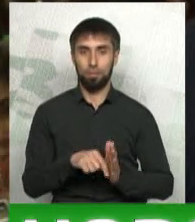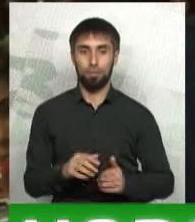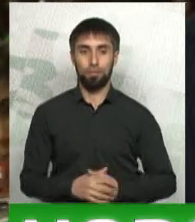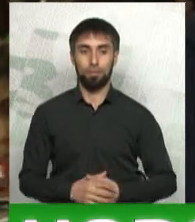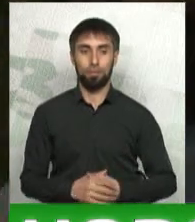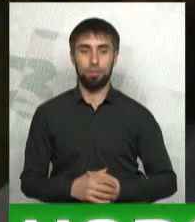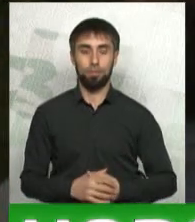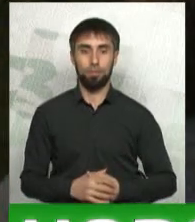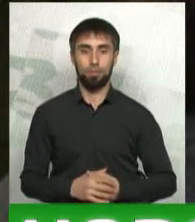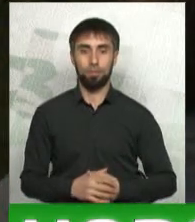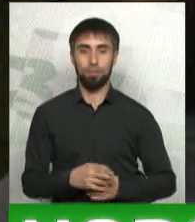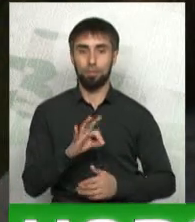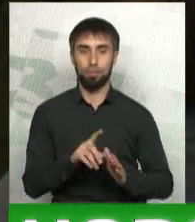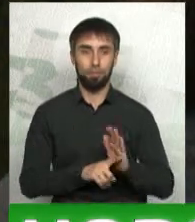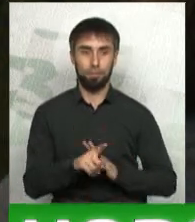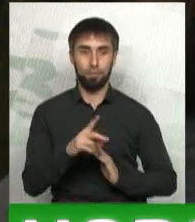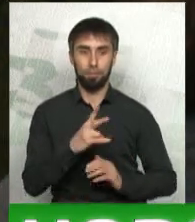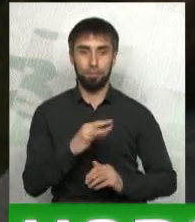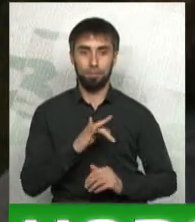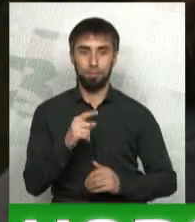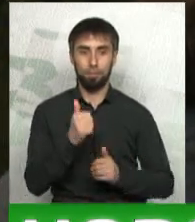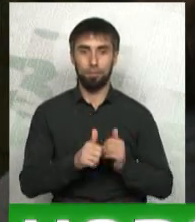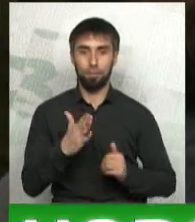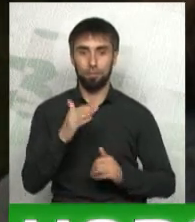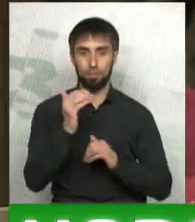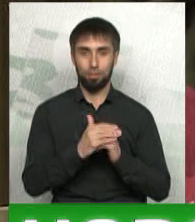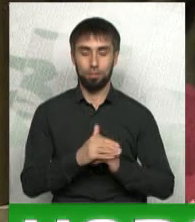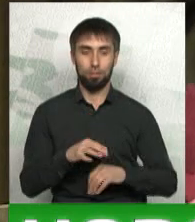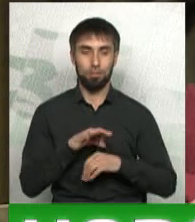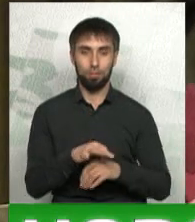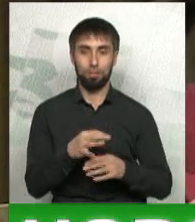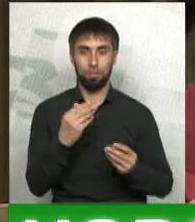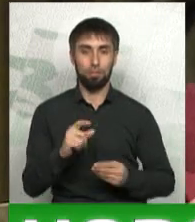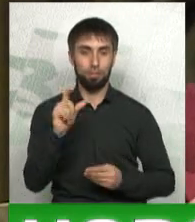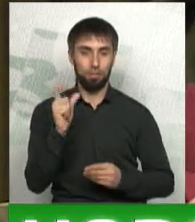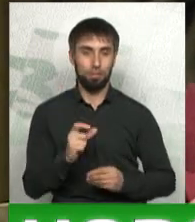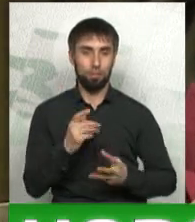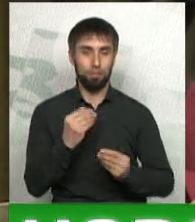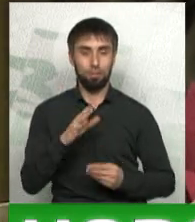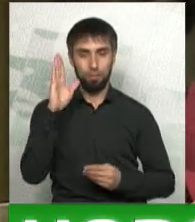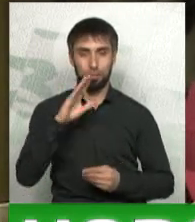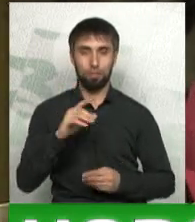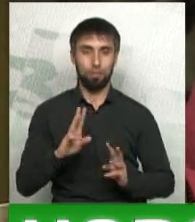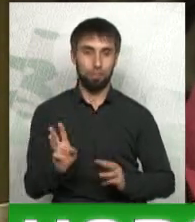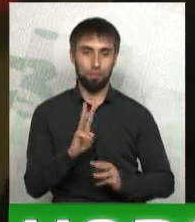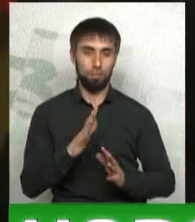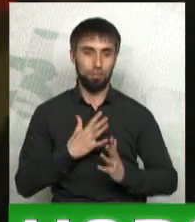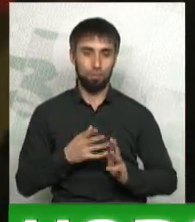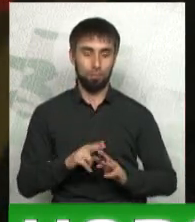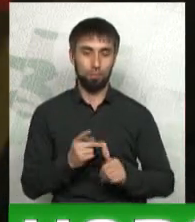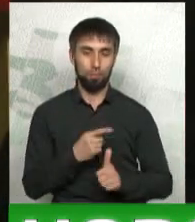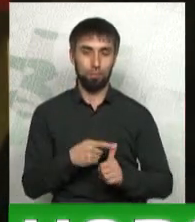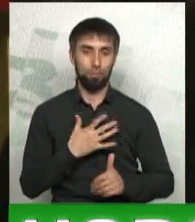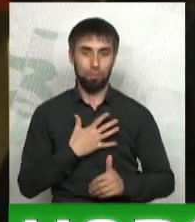приурочено. До наступления Навруза каждый вторник вечером отмечают День стихий, День воды, огня, воздуха, земли.